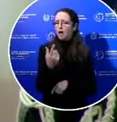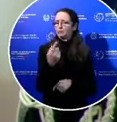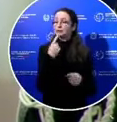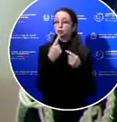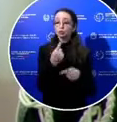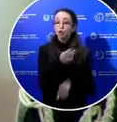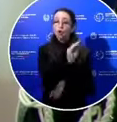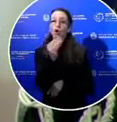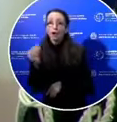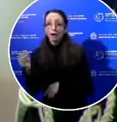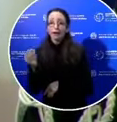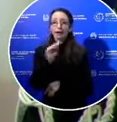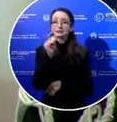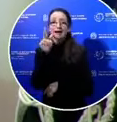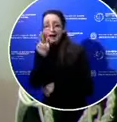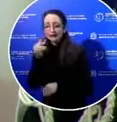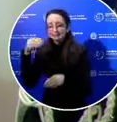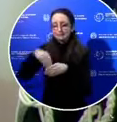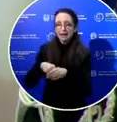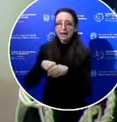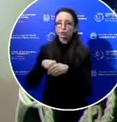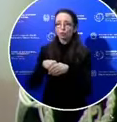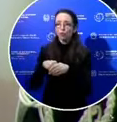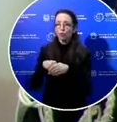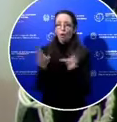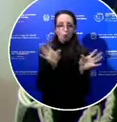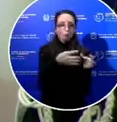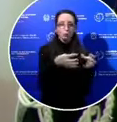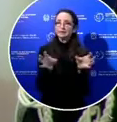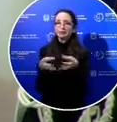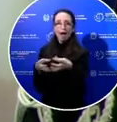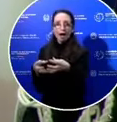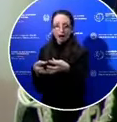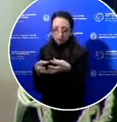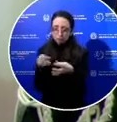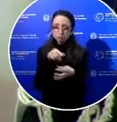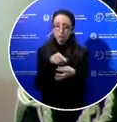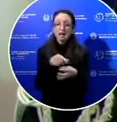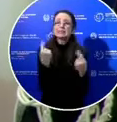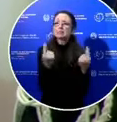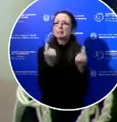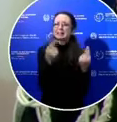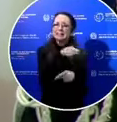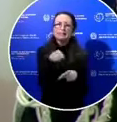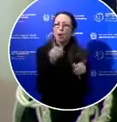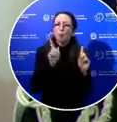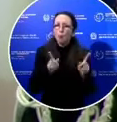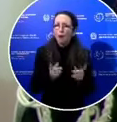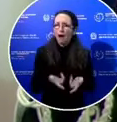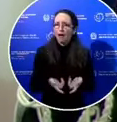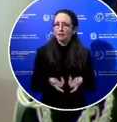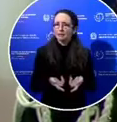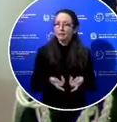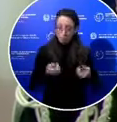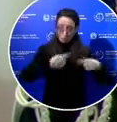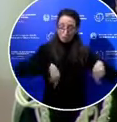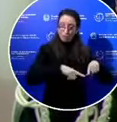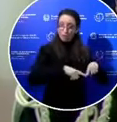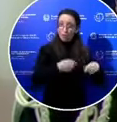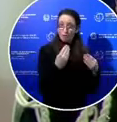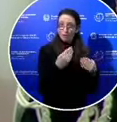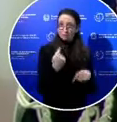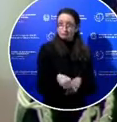ragazzi e le ragazze all'interno delle comunità di quali fossero le proprie aspettative rispetto a questa conferenza. Quindi io